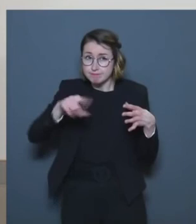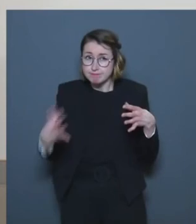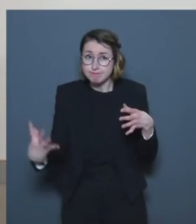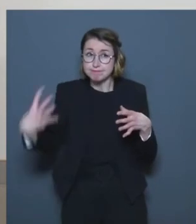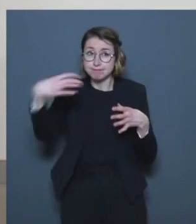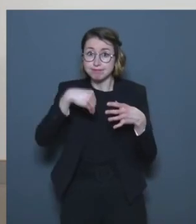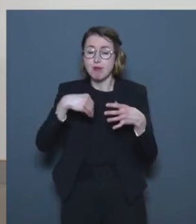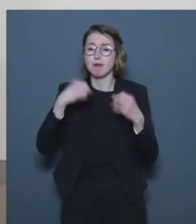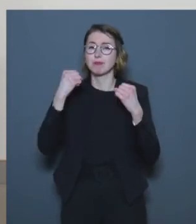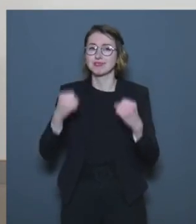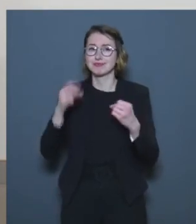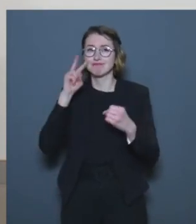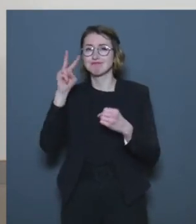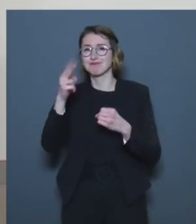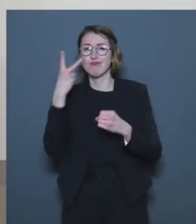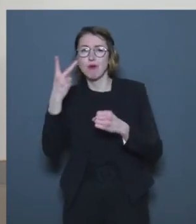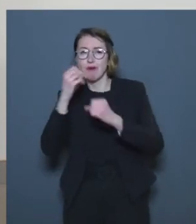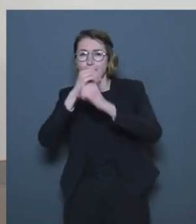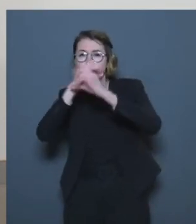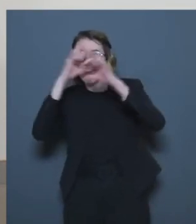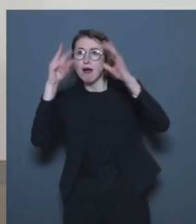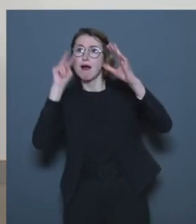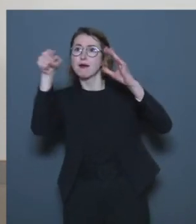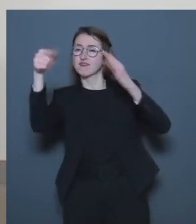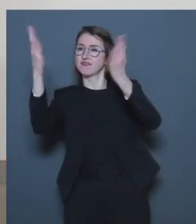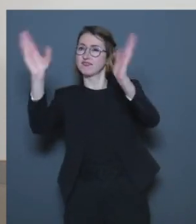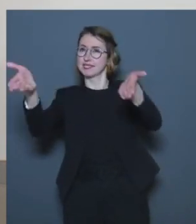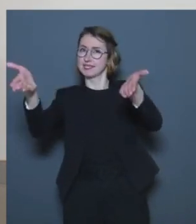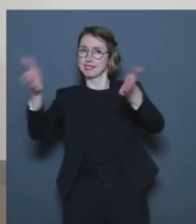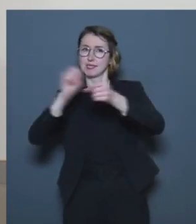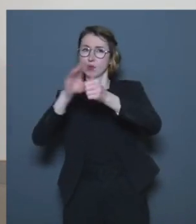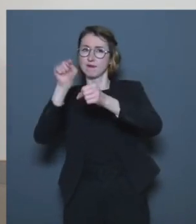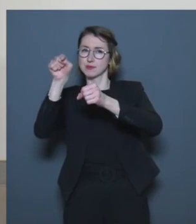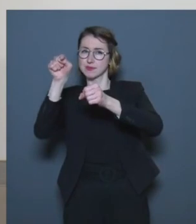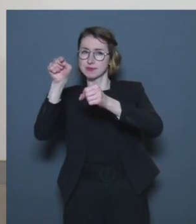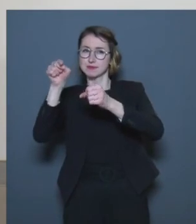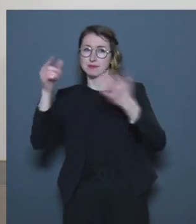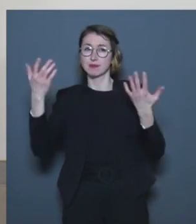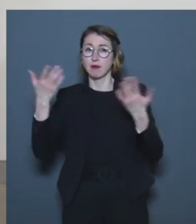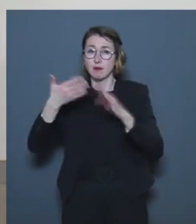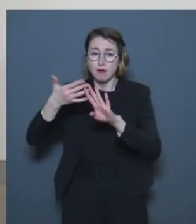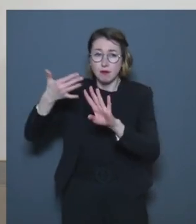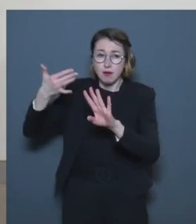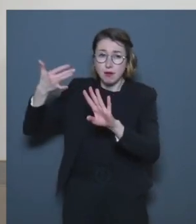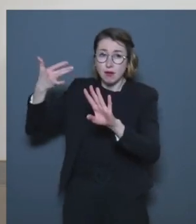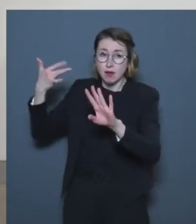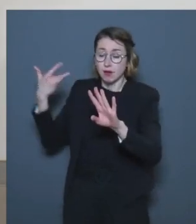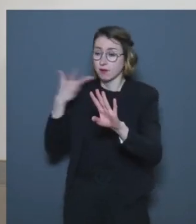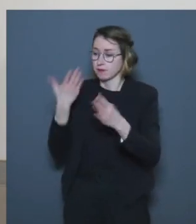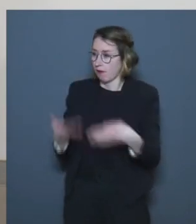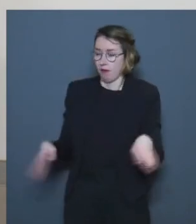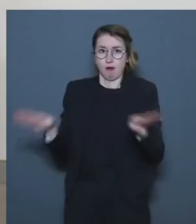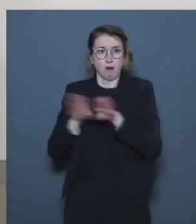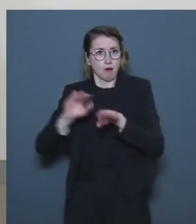tunnel. Et la lumière à la fin du tunnel, c'est la fin d'une période difficile, mais c'est le début d'autre chose. Et c'est le